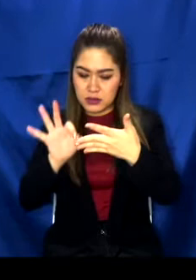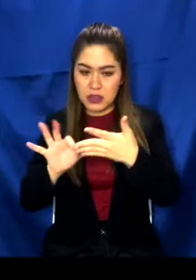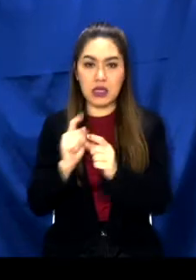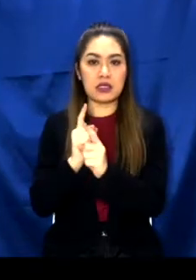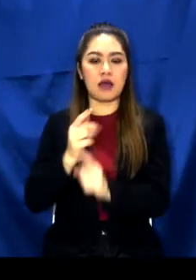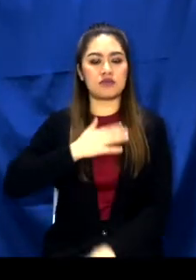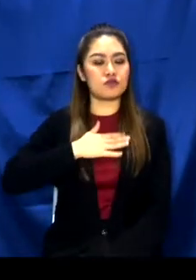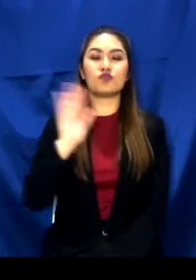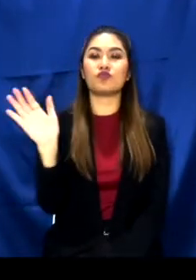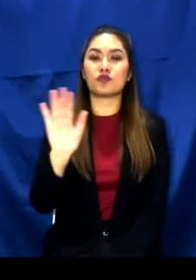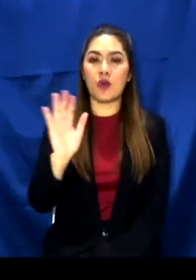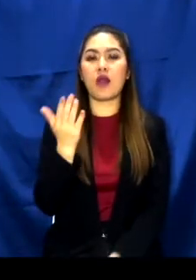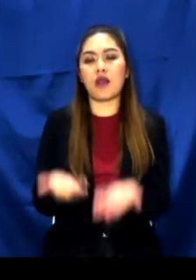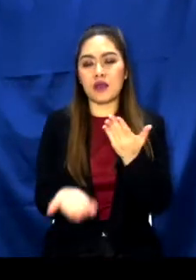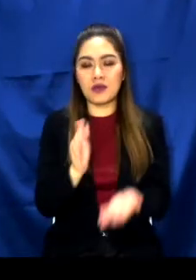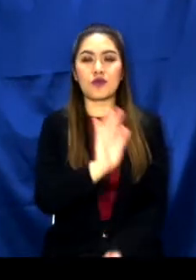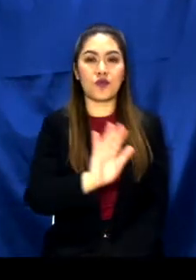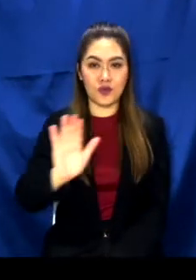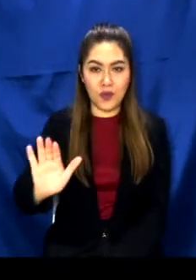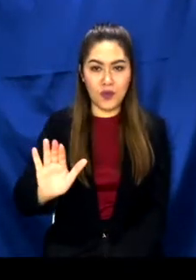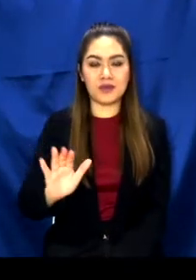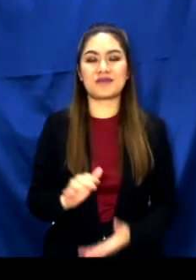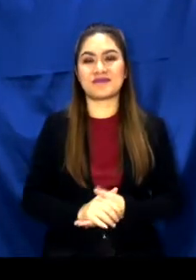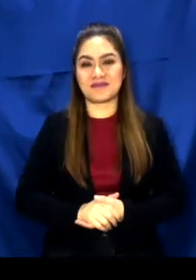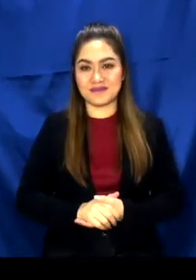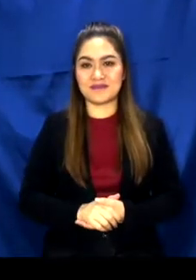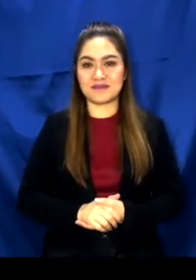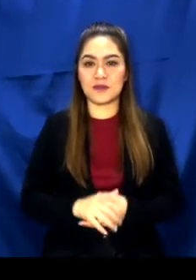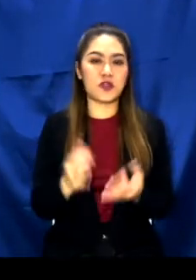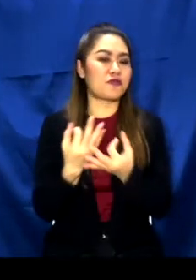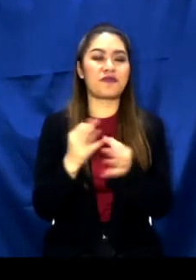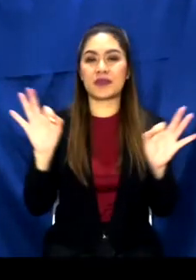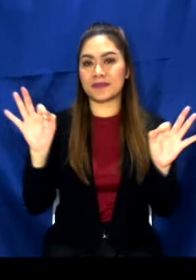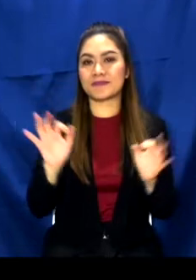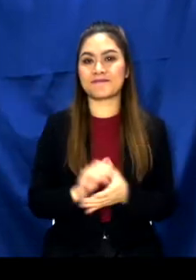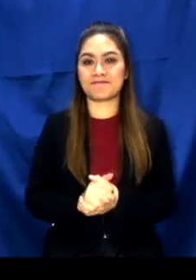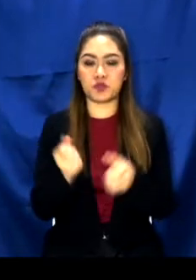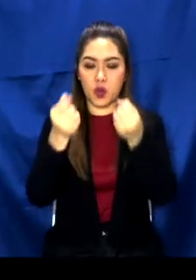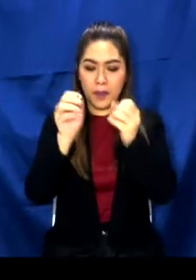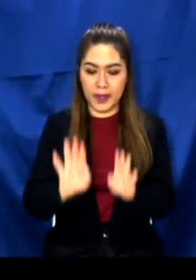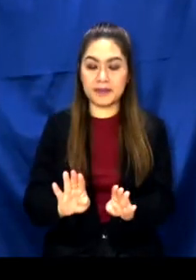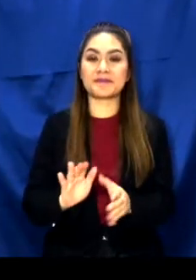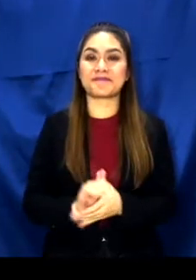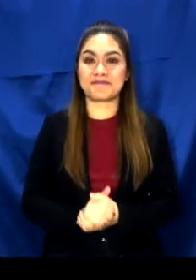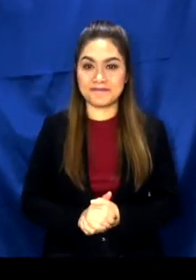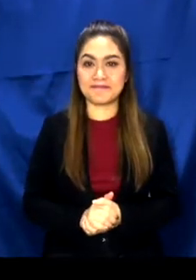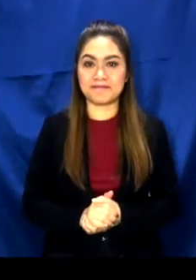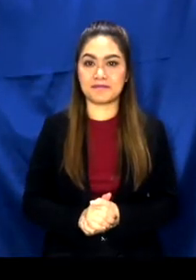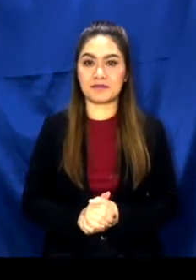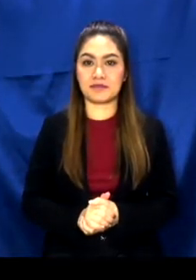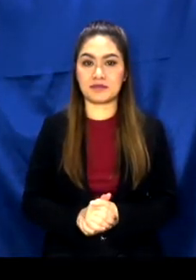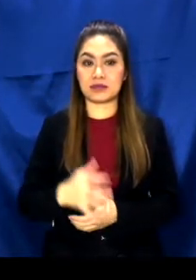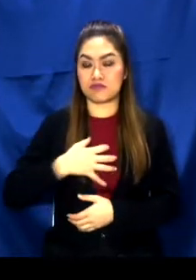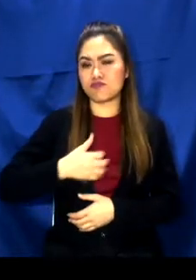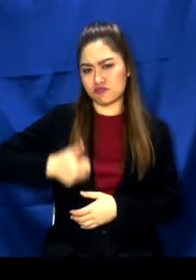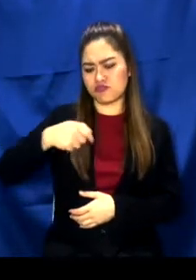ามครูก็ได้แล้วแต่นะคะเราไม่ว่ากันอิสระของคนนะคะการออกแบบสมมติครูอยาก